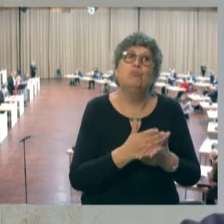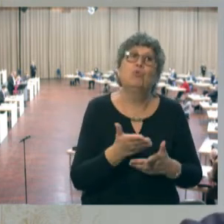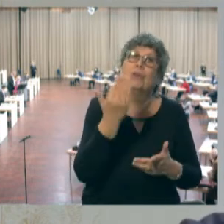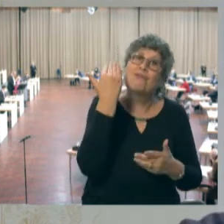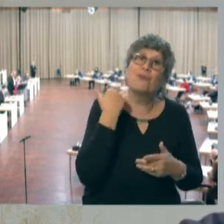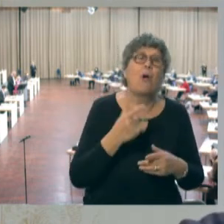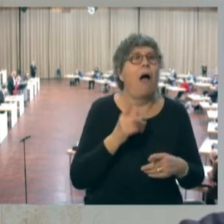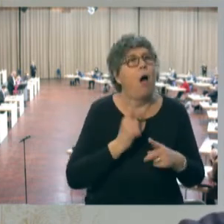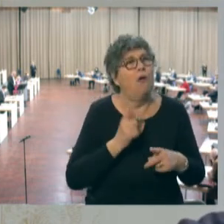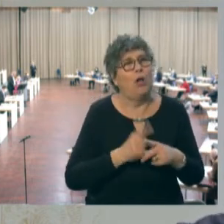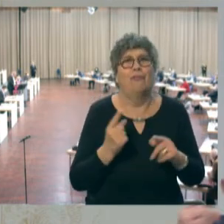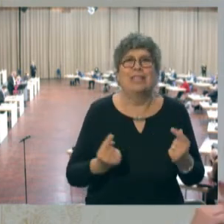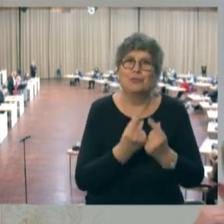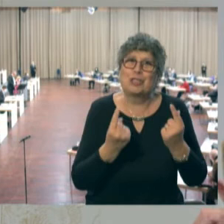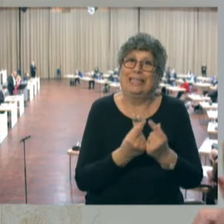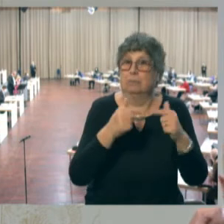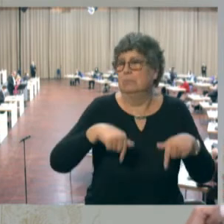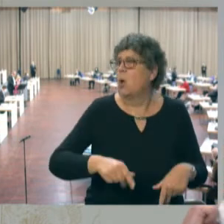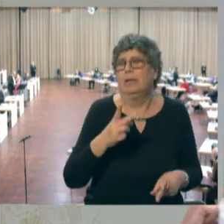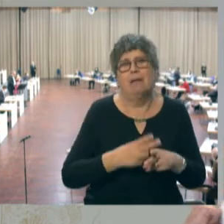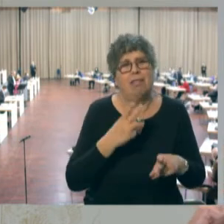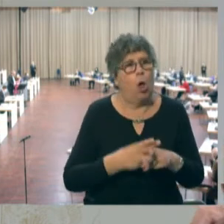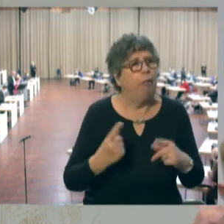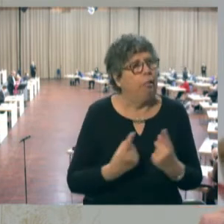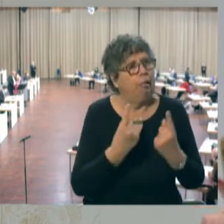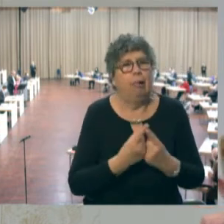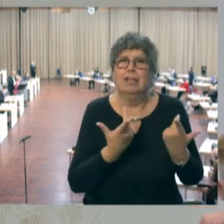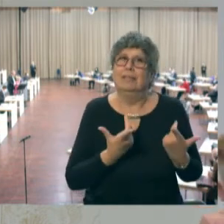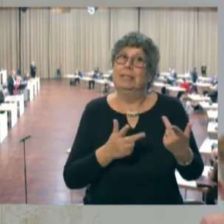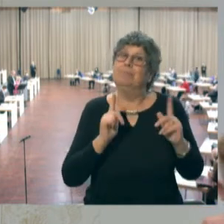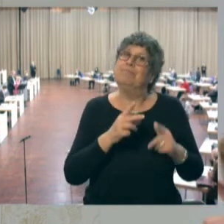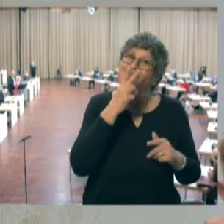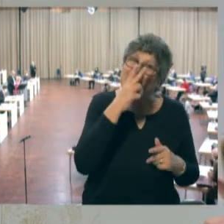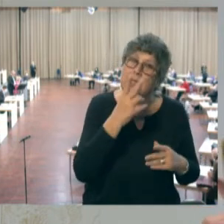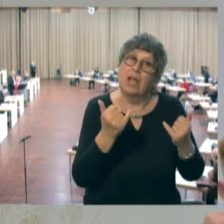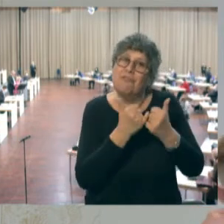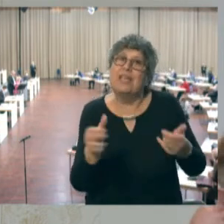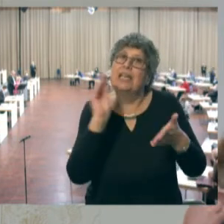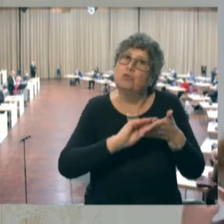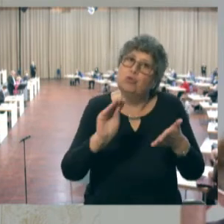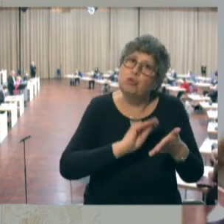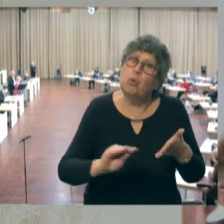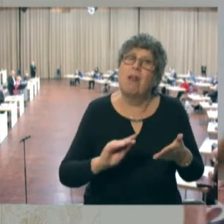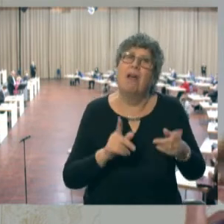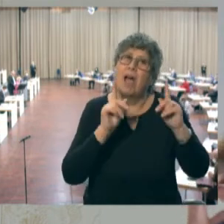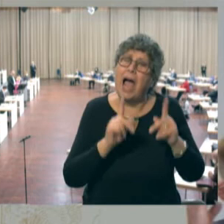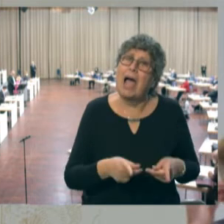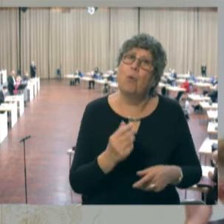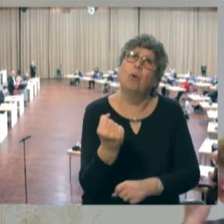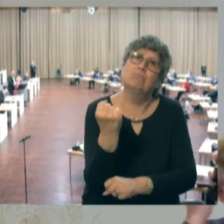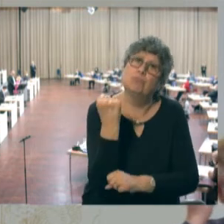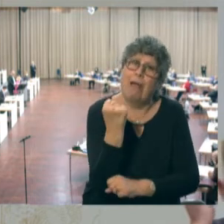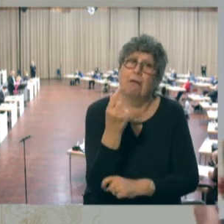dafür gestritten habe und ich glaube, sie sieht das heute immer noch so, dass wir zusehen müssen, wie Schulen auch wieder auch stärker